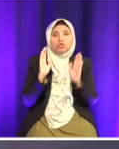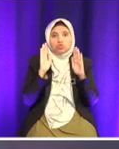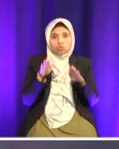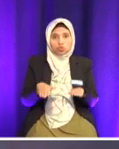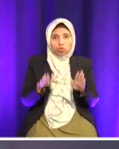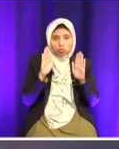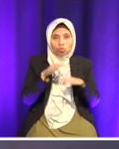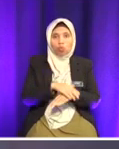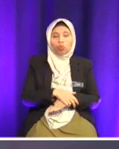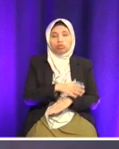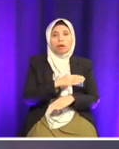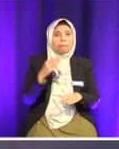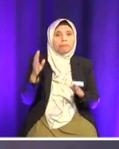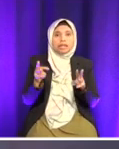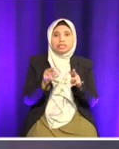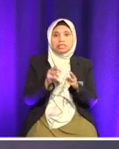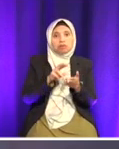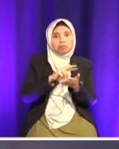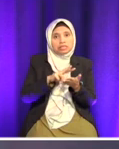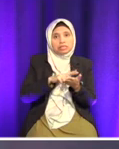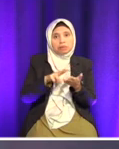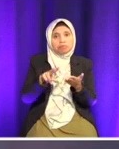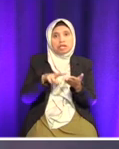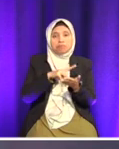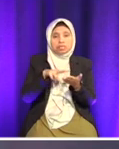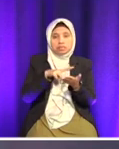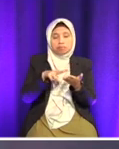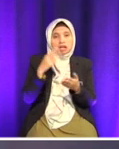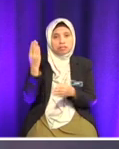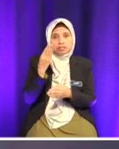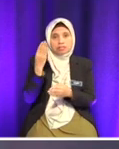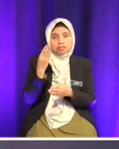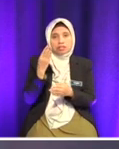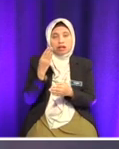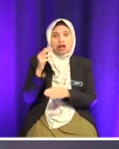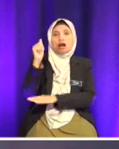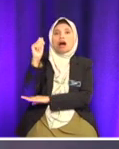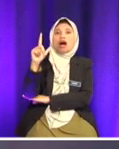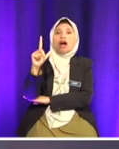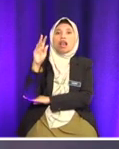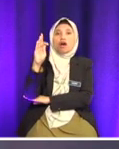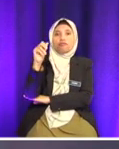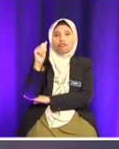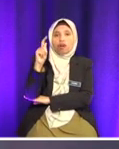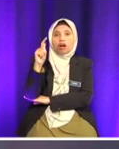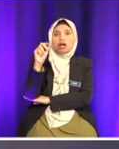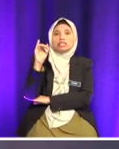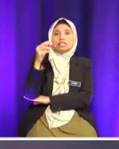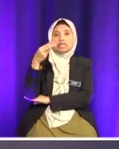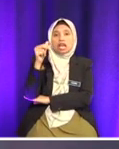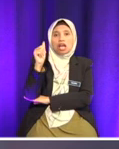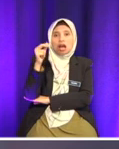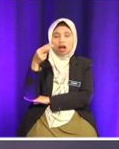baca seperti biasa Surah al-fatihah dan surah al-ikhlas sampai tahiyat akhir dan kita berdoalah kepada